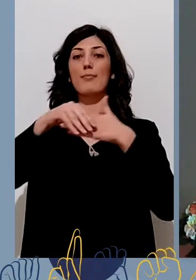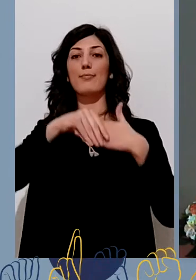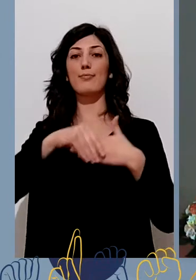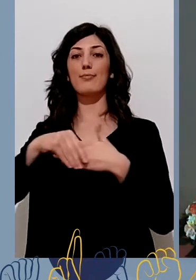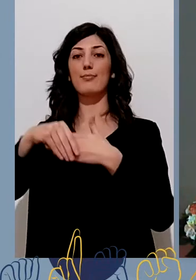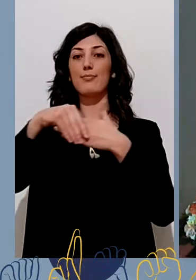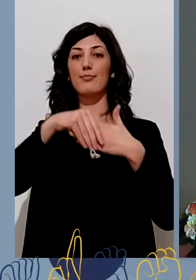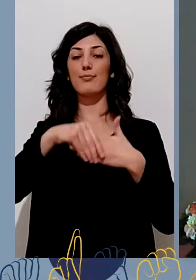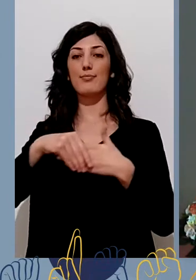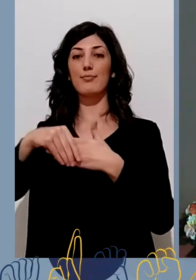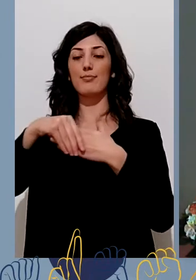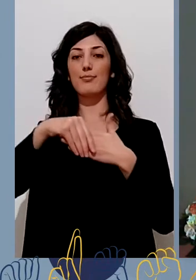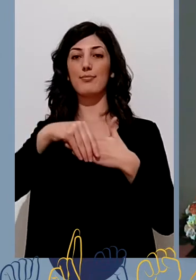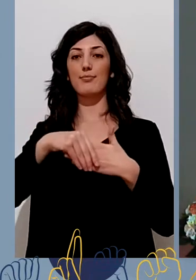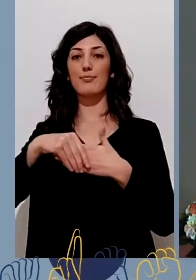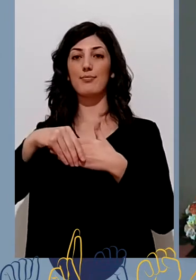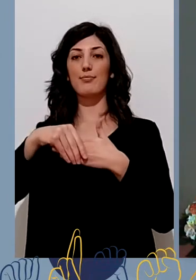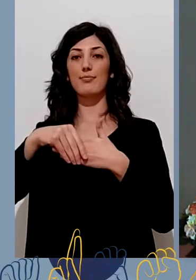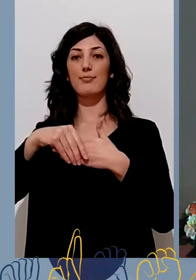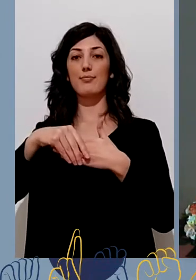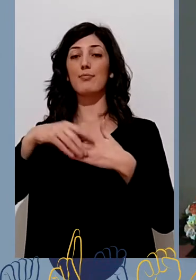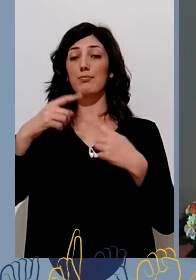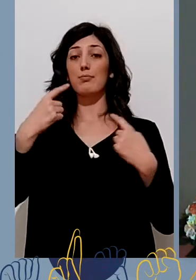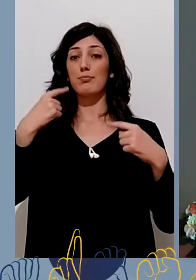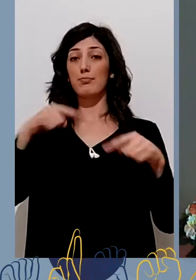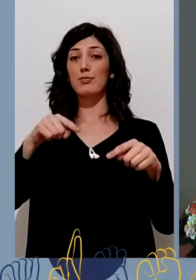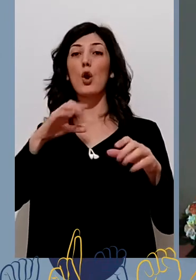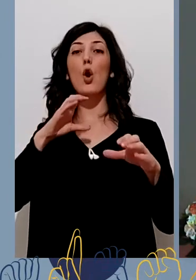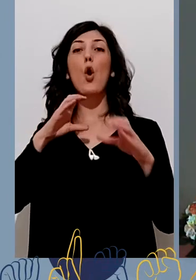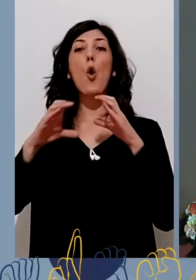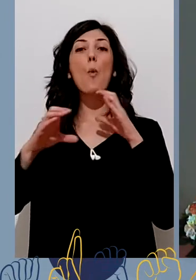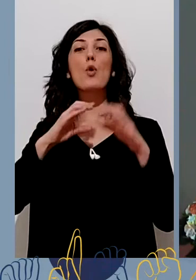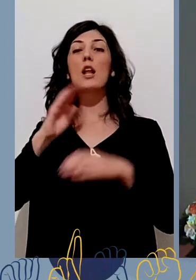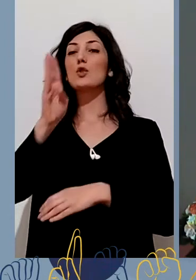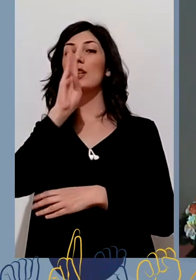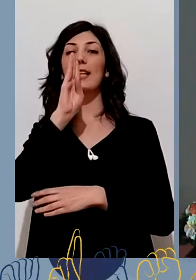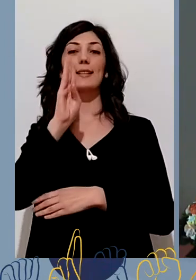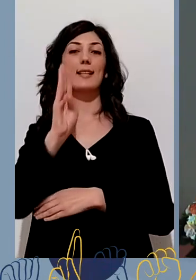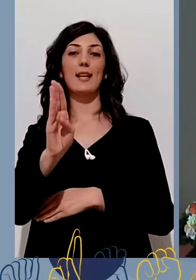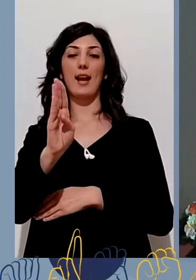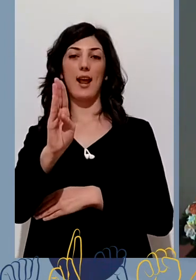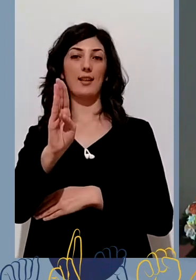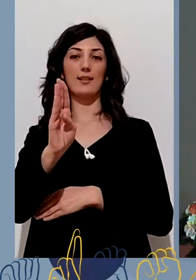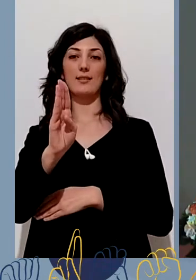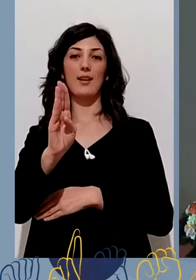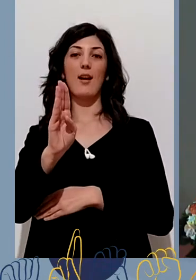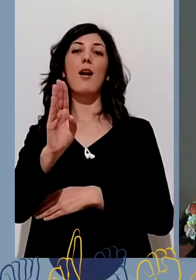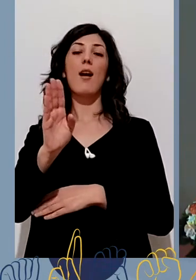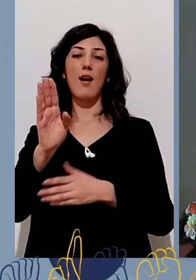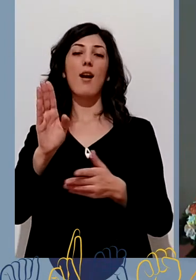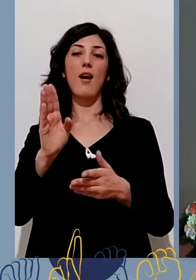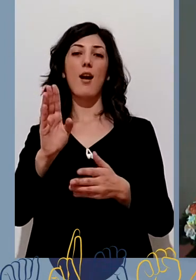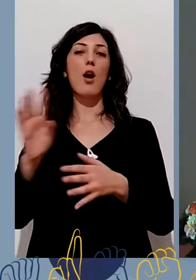comporta la comunicazione diretta come se fosse LIS visiva, ma si diventa